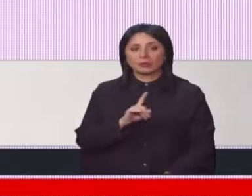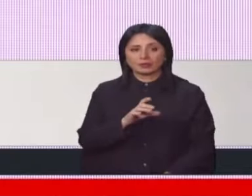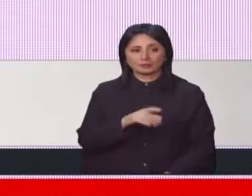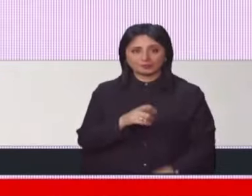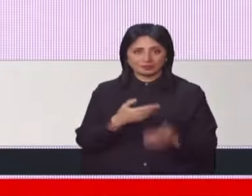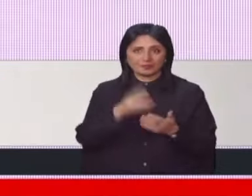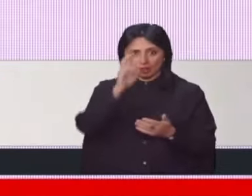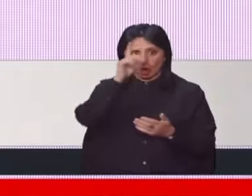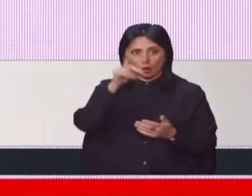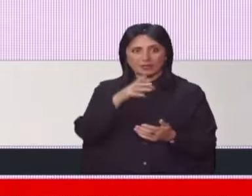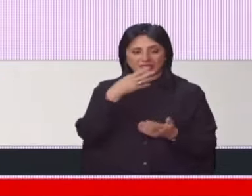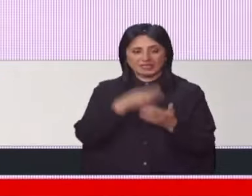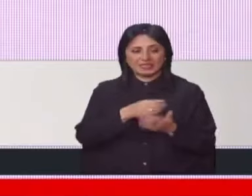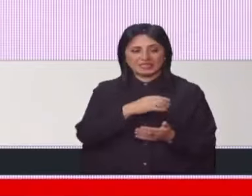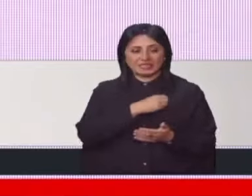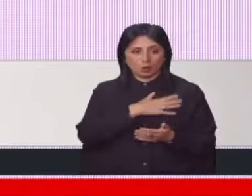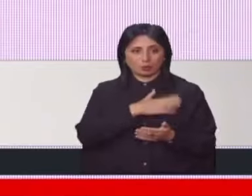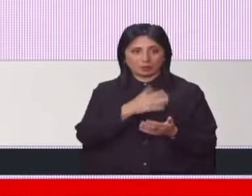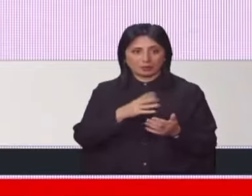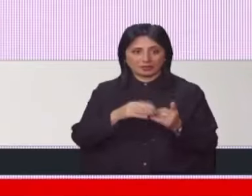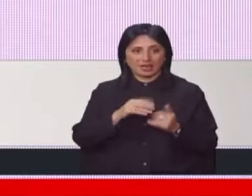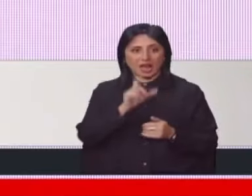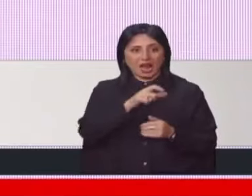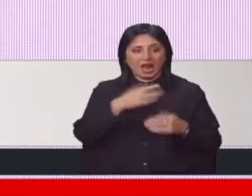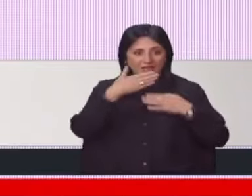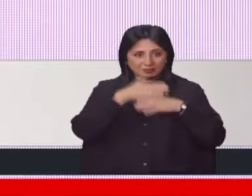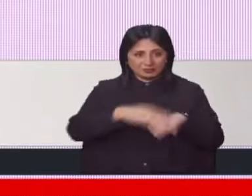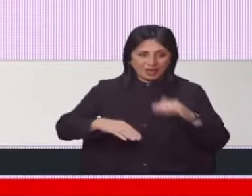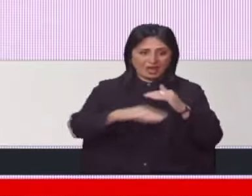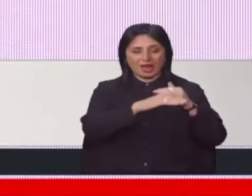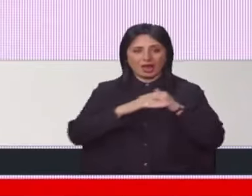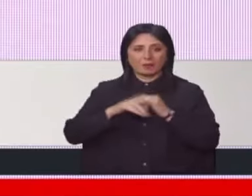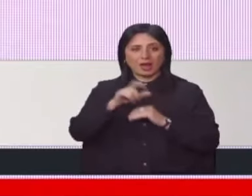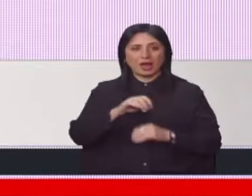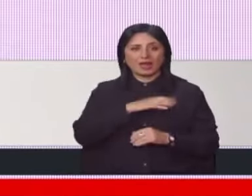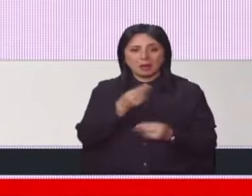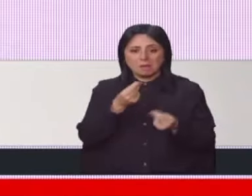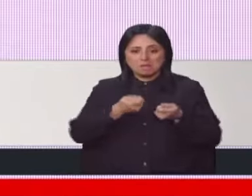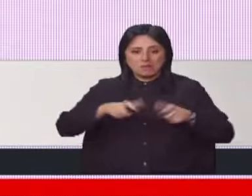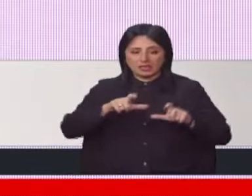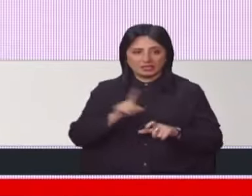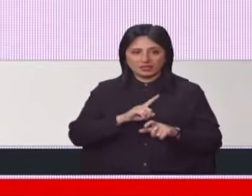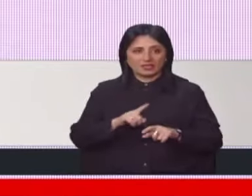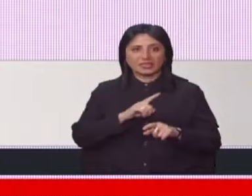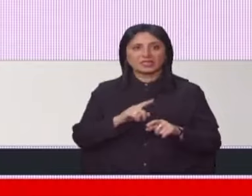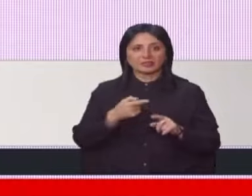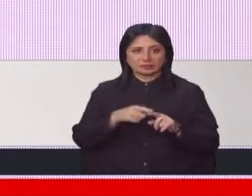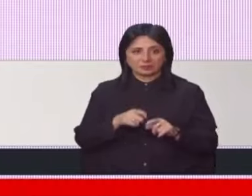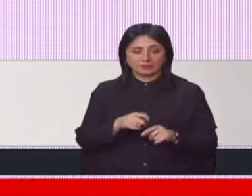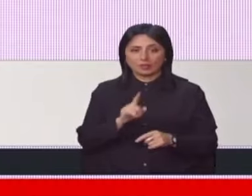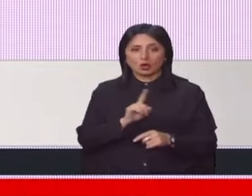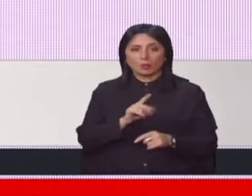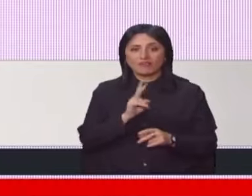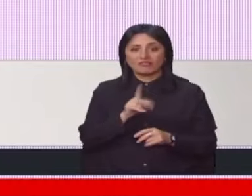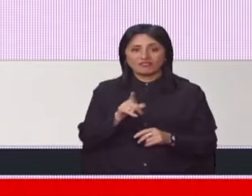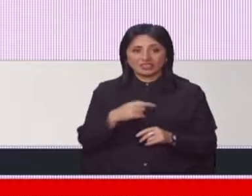მე სახელმწიფო საკუთრებაშია თანაბრად დაურიგდეს ხალხს და ხალხი გამდიდრდეს რომ არ ქონდეს მაღალი ფასების და ფასების სტაფიზმის პრობლემა და